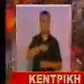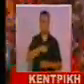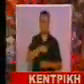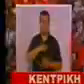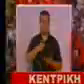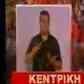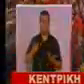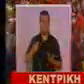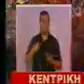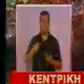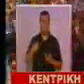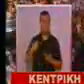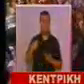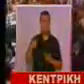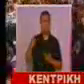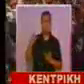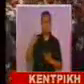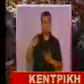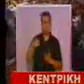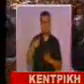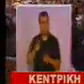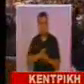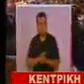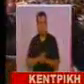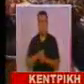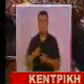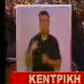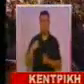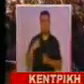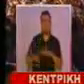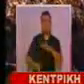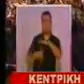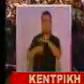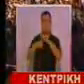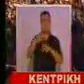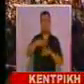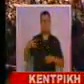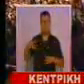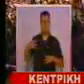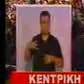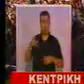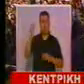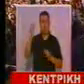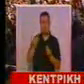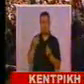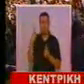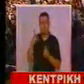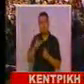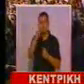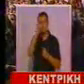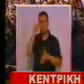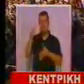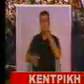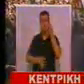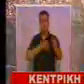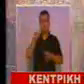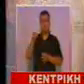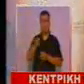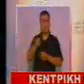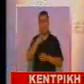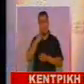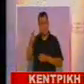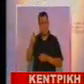που ενοχληθήκαμε, θυμώσαμε όταν ο πρόεδρος του ΣΥΡΙΖΑ με εξαιρετικά λαζονικό ύφος έφτασε να